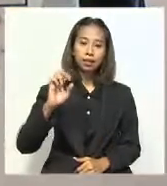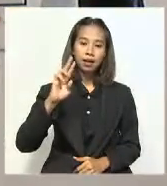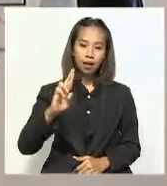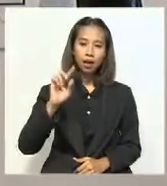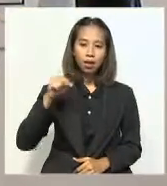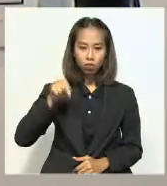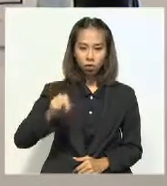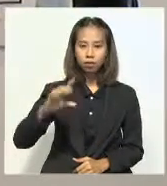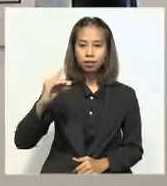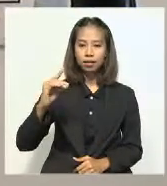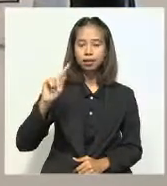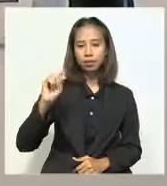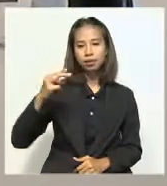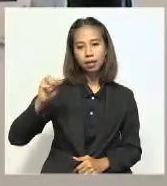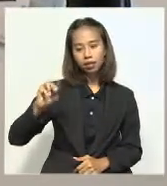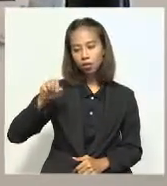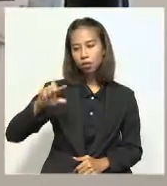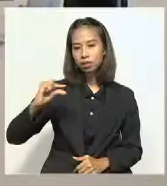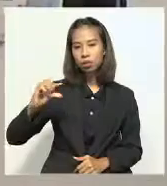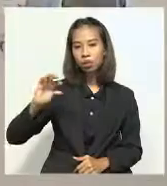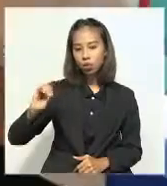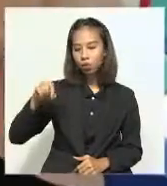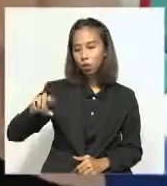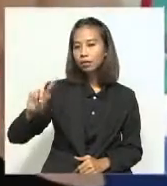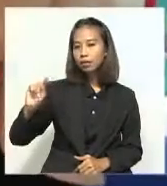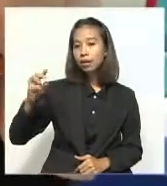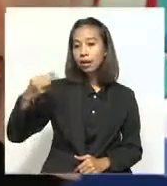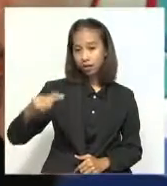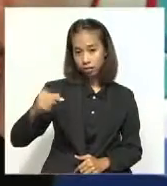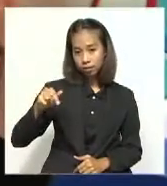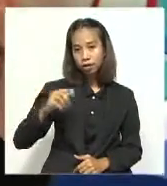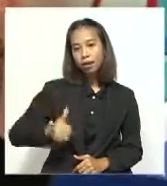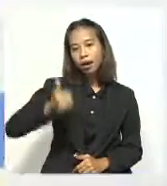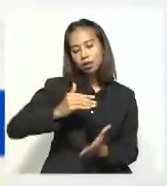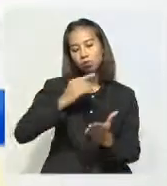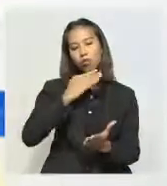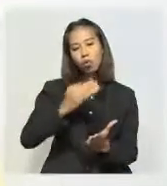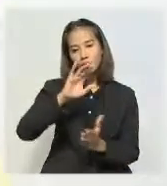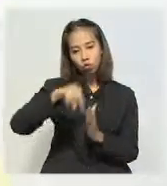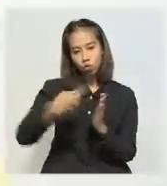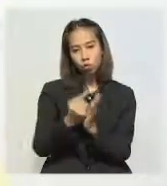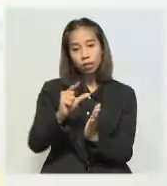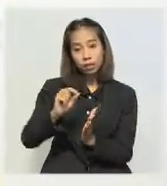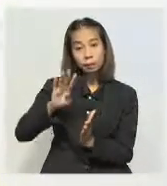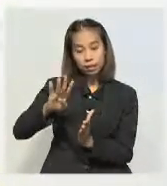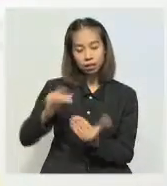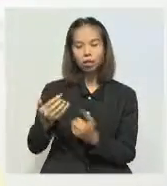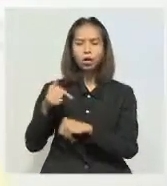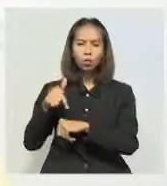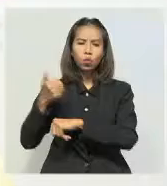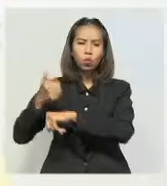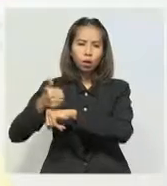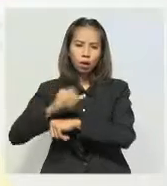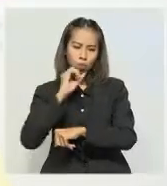www.ftacenter.dtn.go.th ค่ะตลอด24ชั่วโมงนางสาวชุติมาบุญยประภัสสรรัฐมนตรีช่วยว่าการกระทรวงพาณิชย์บอกว่า